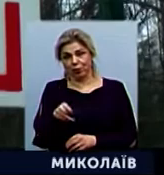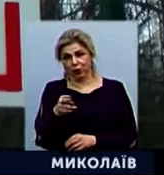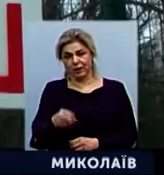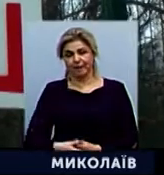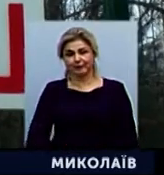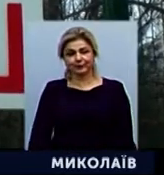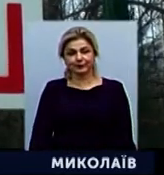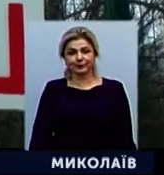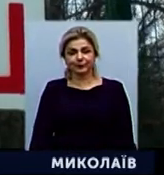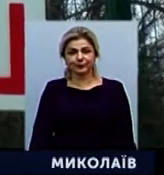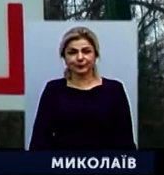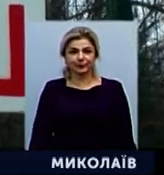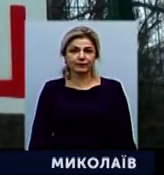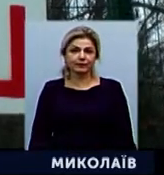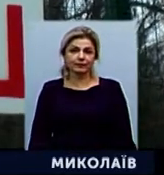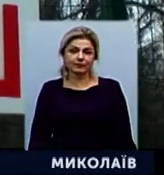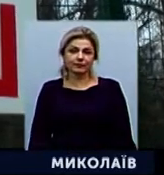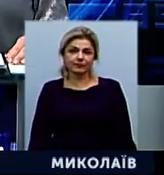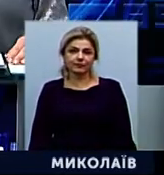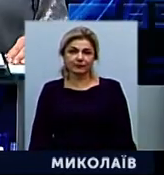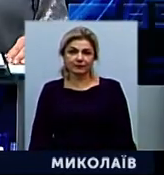Степанов, Юрій Руденко, телевізійні новини Миколаївщини.